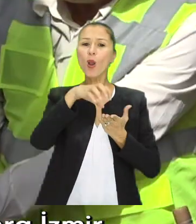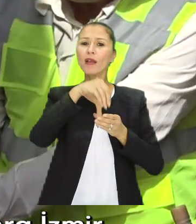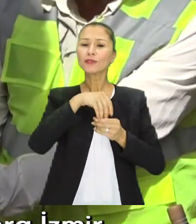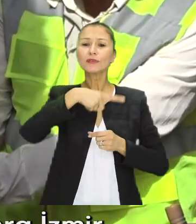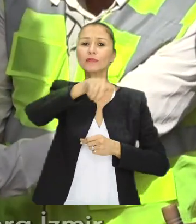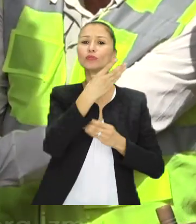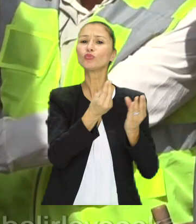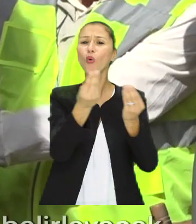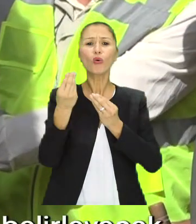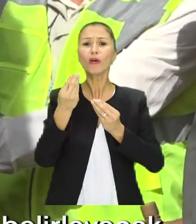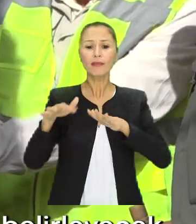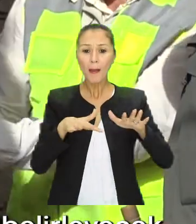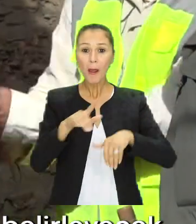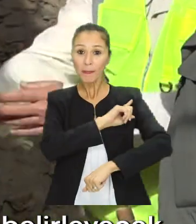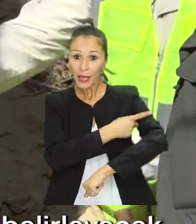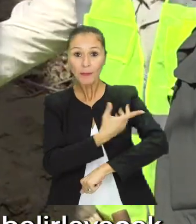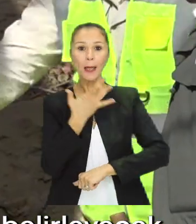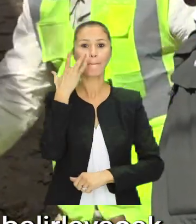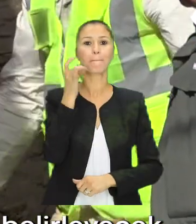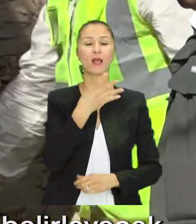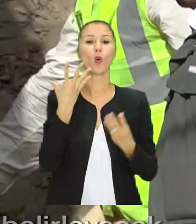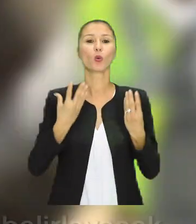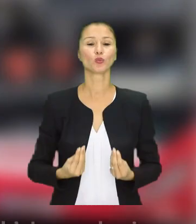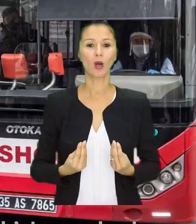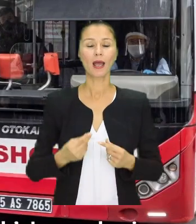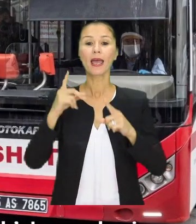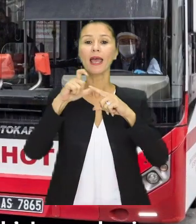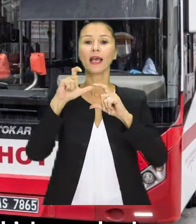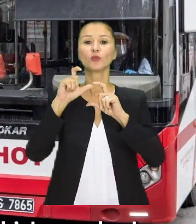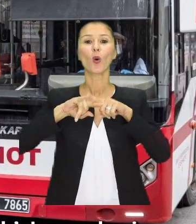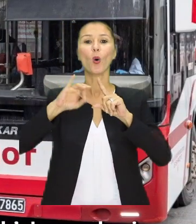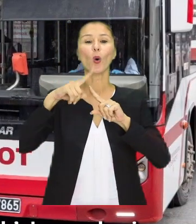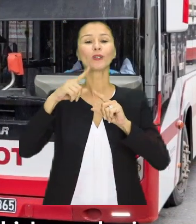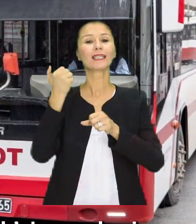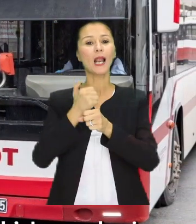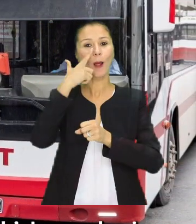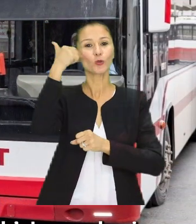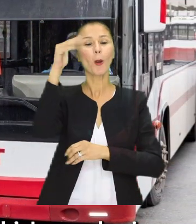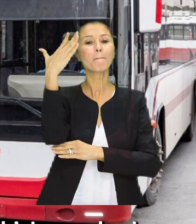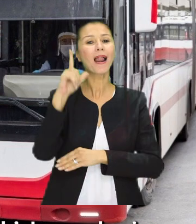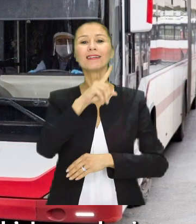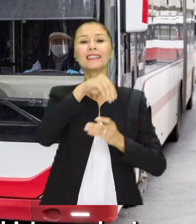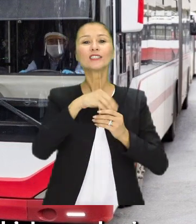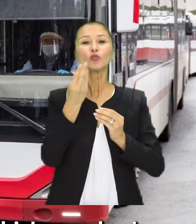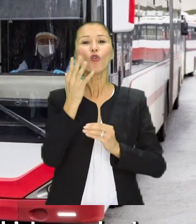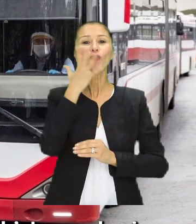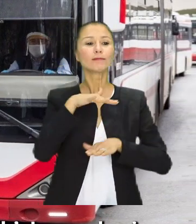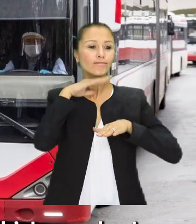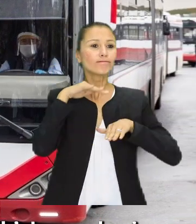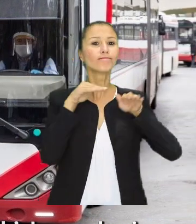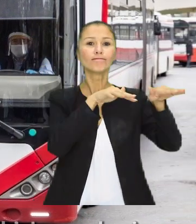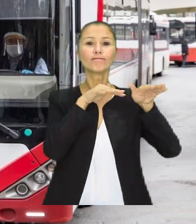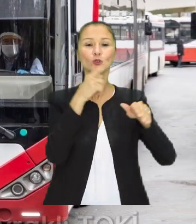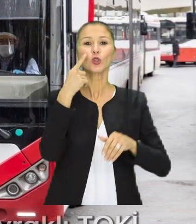bölgesindeki birçok kentin depreme dayanıklı bölgelerini belirleyecek. Esos Genel Müdürlüğü, Bayraklı'da yerleşim yoğunluğunun